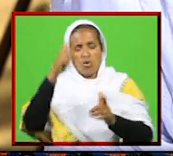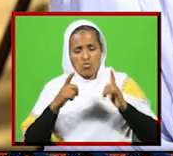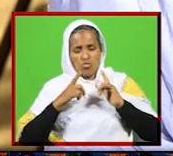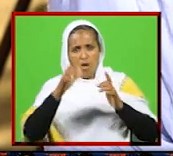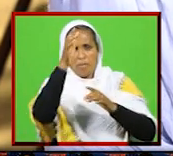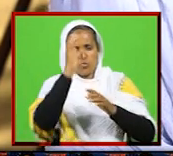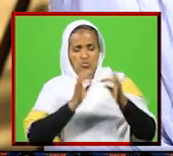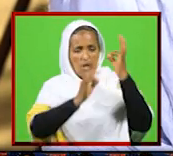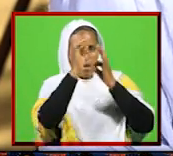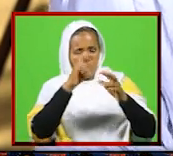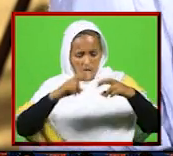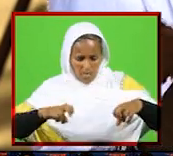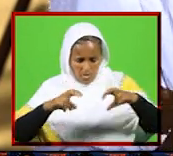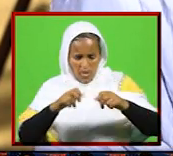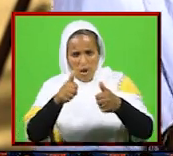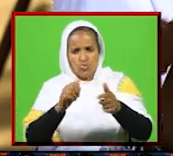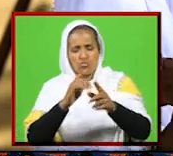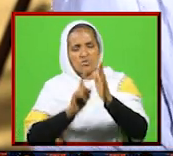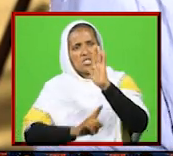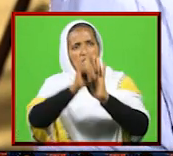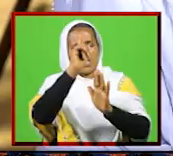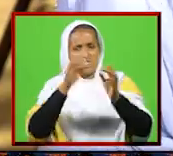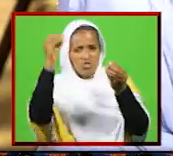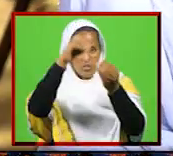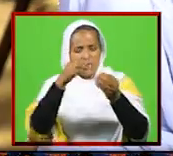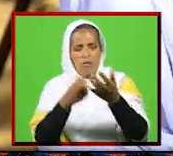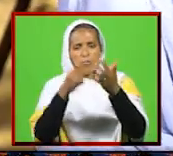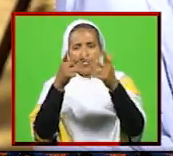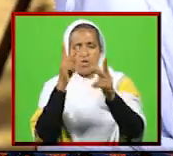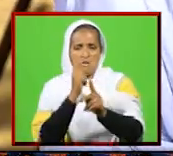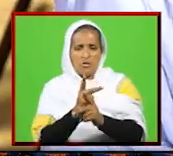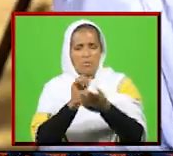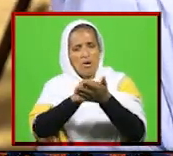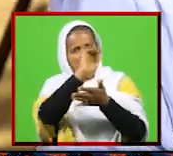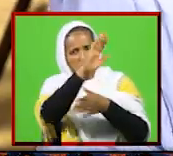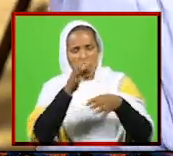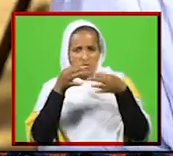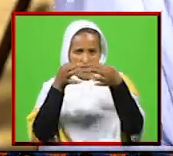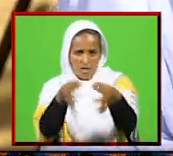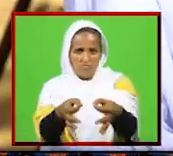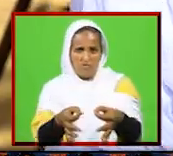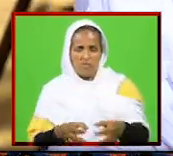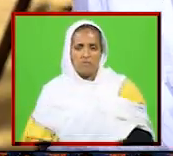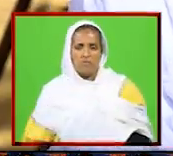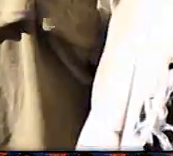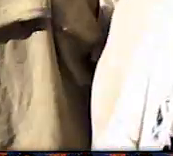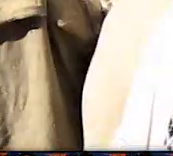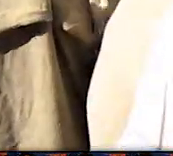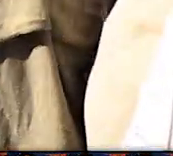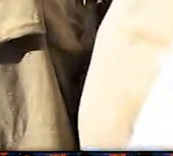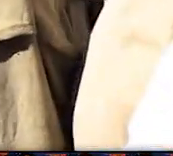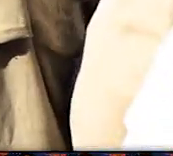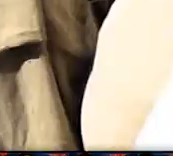ኑሮት የአባቶችን ታሪክ እየመረመረ የራሱን ስልጣኔ እየጨመረ እኒህን ቦታዎች እንዲጠብቅ ነው እኔ ማስተላልፈው ነገር ይኖር።